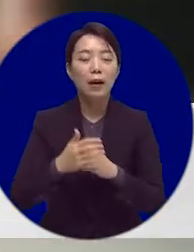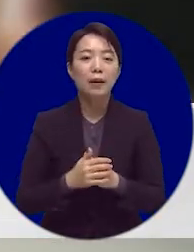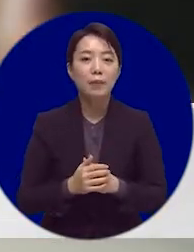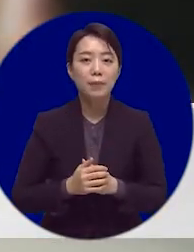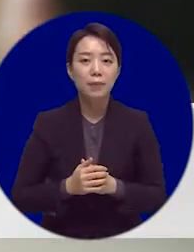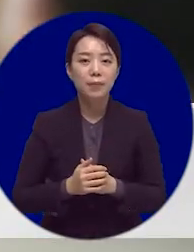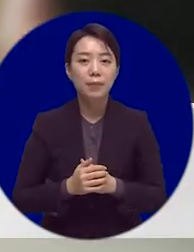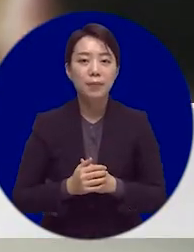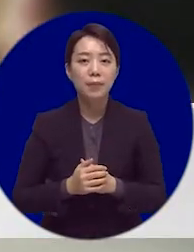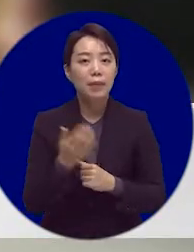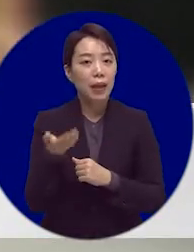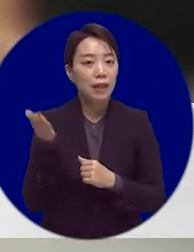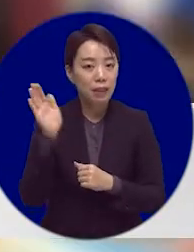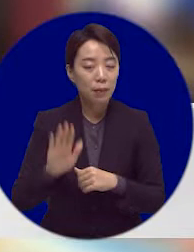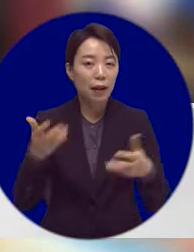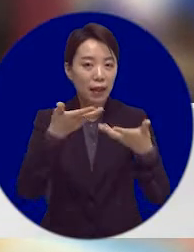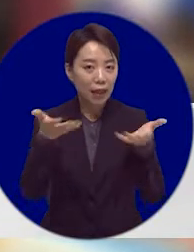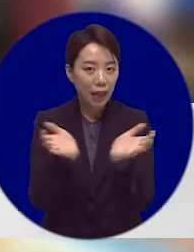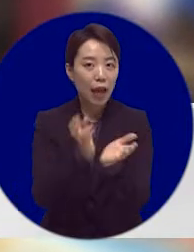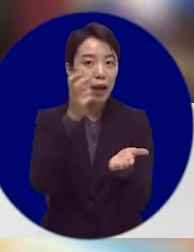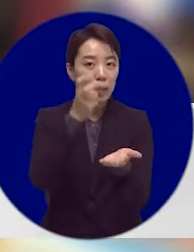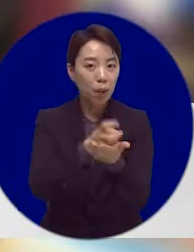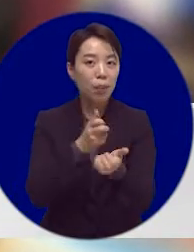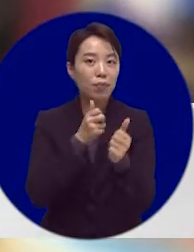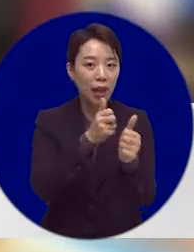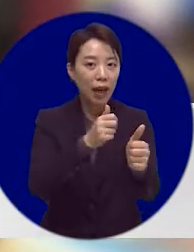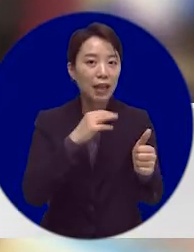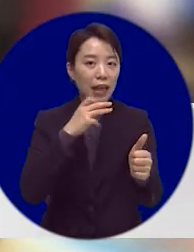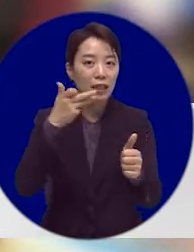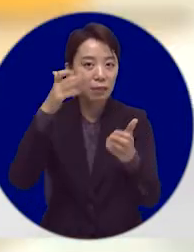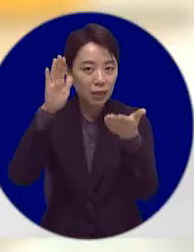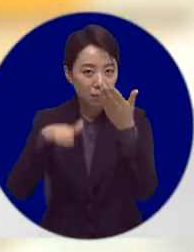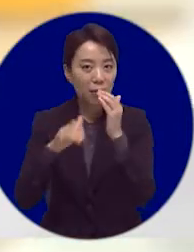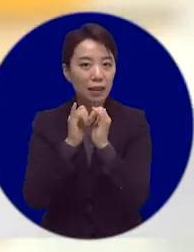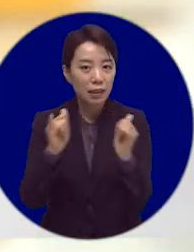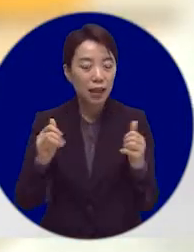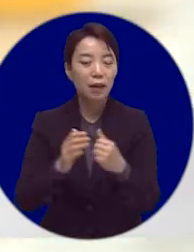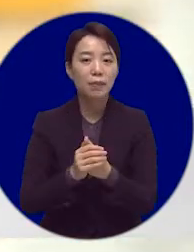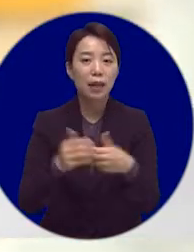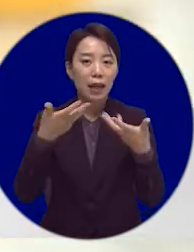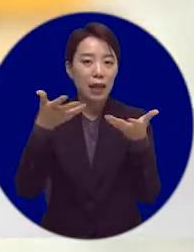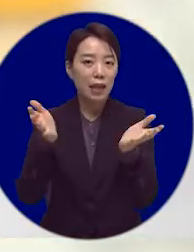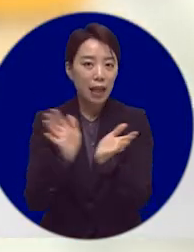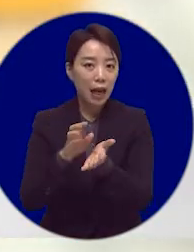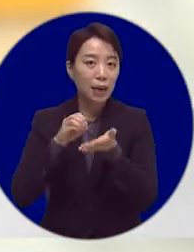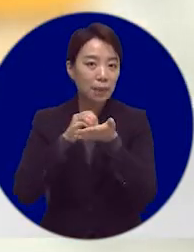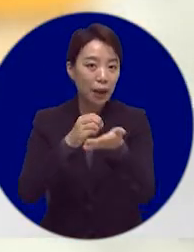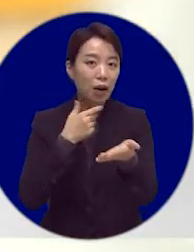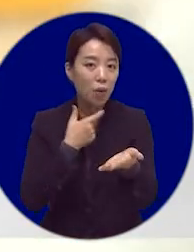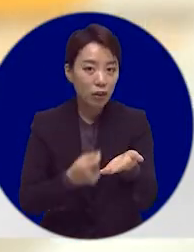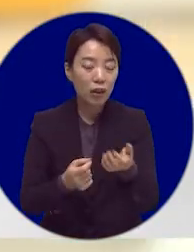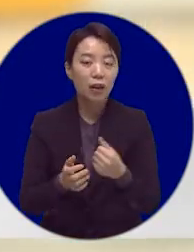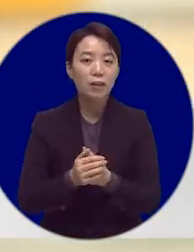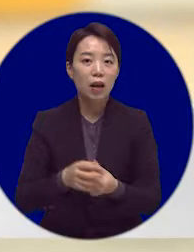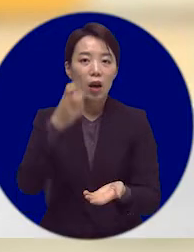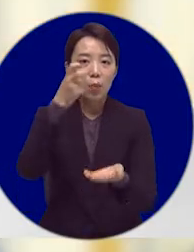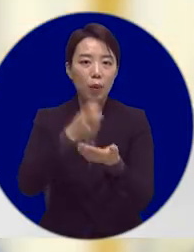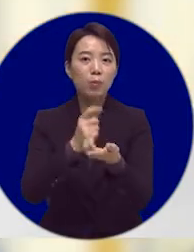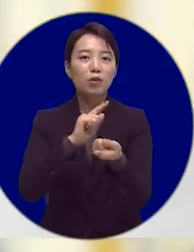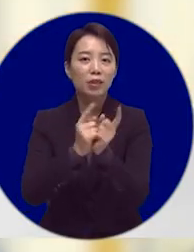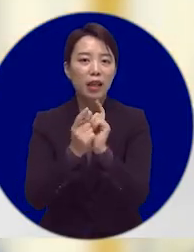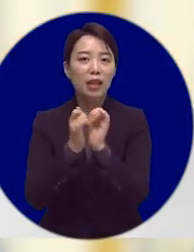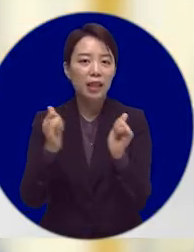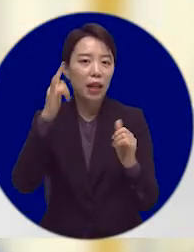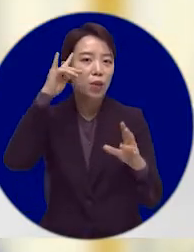있습니다. 그러나 정당법에 따라 만 18세 미만인 사람이 입당 신청을 하는 경우에는